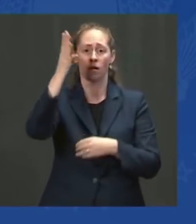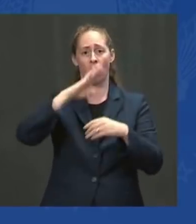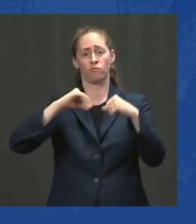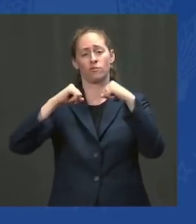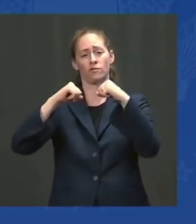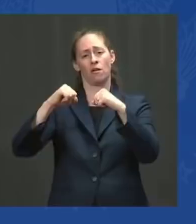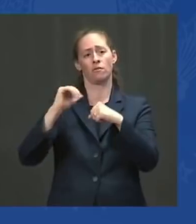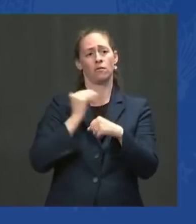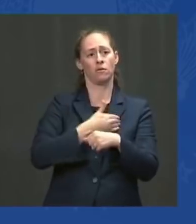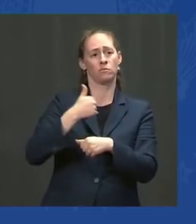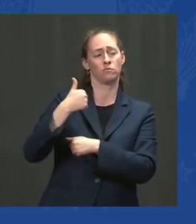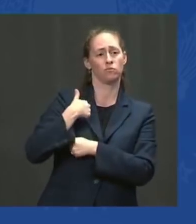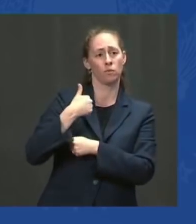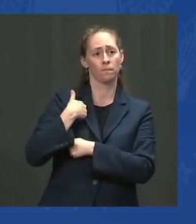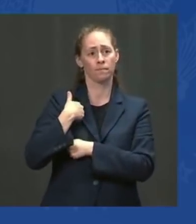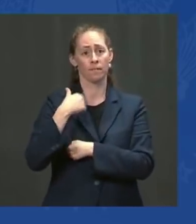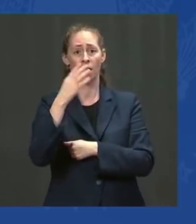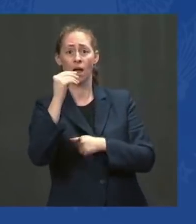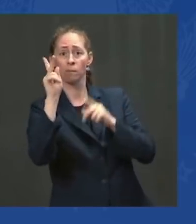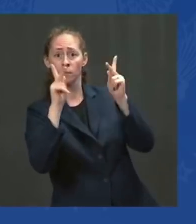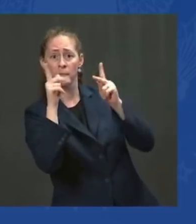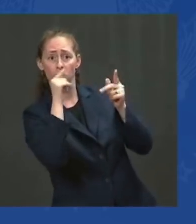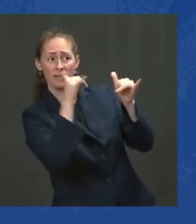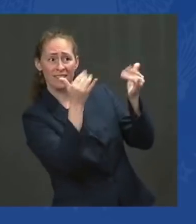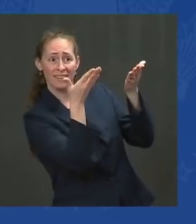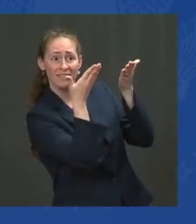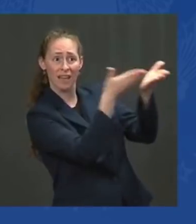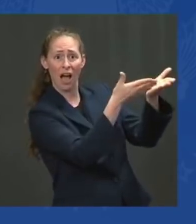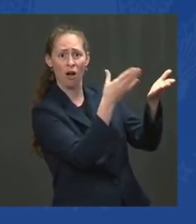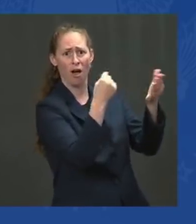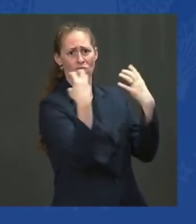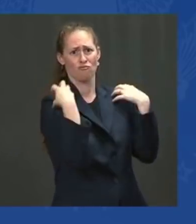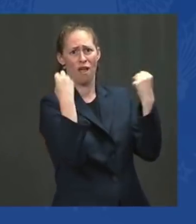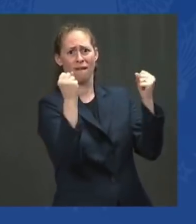担任阿富汗的总统啊。他在治理国这个国家的时候，